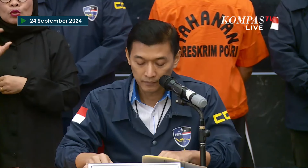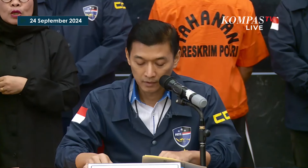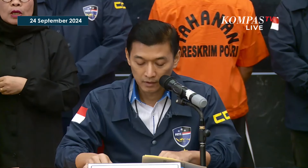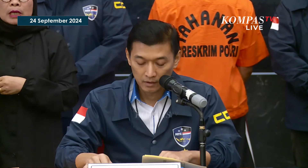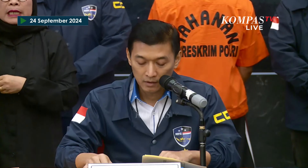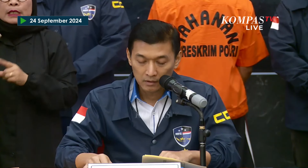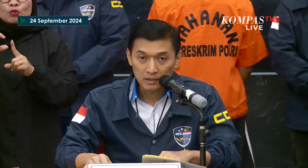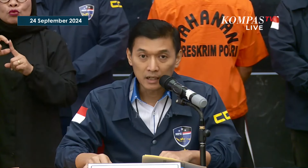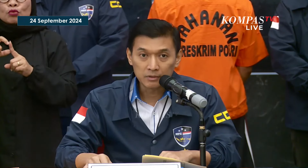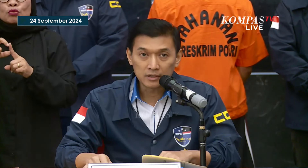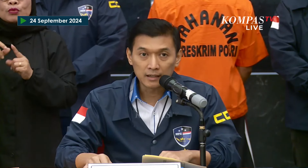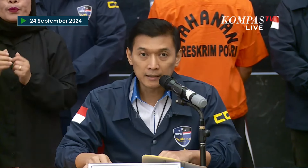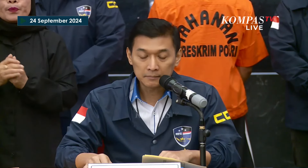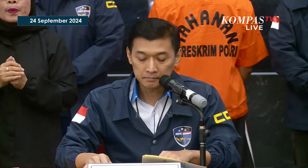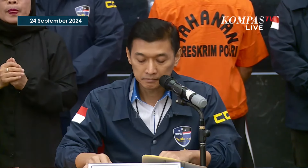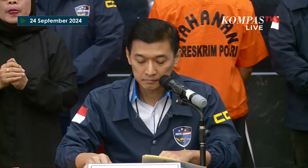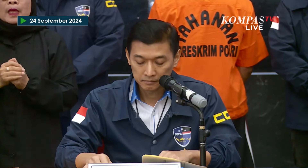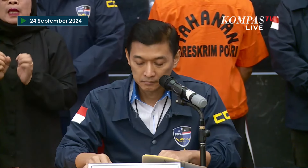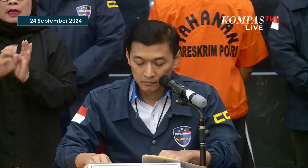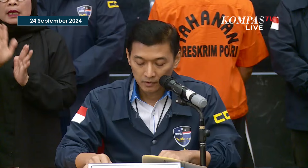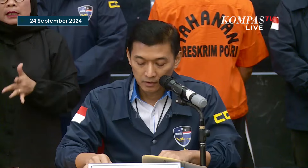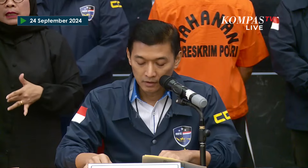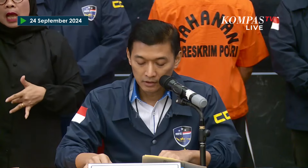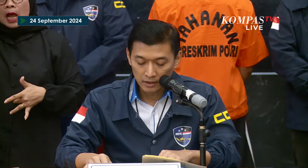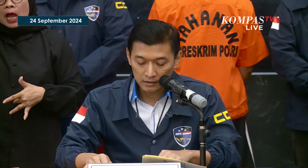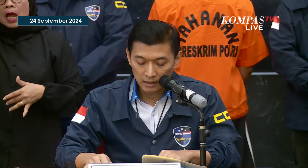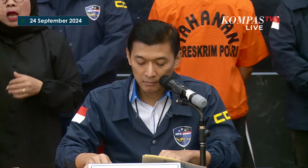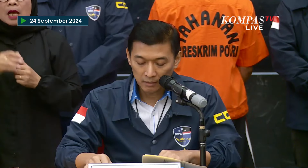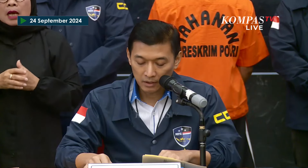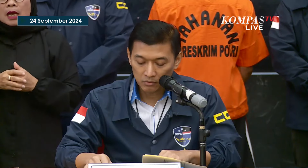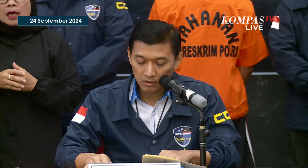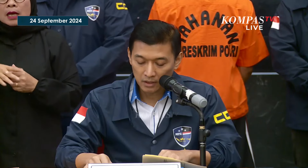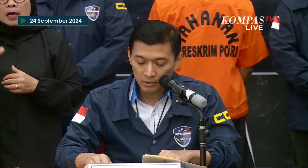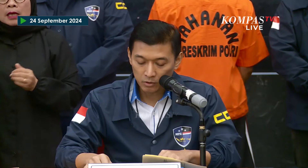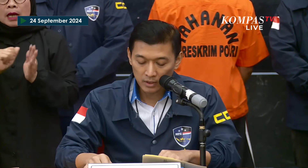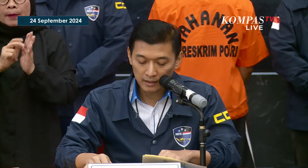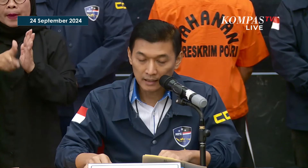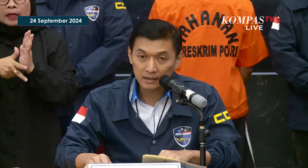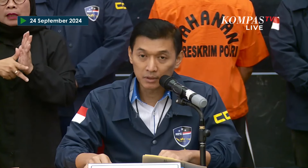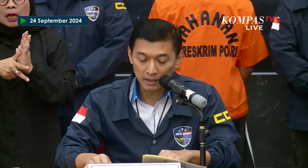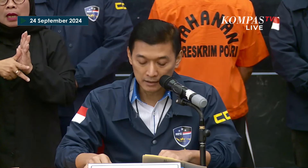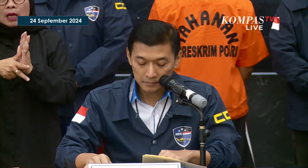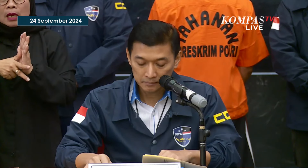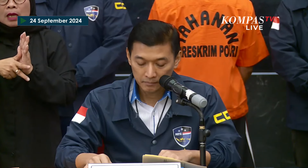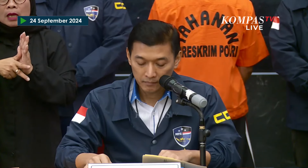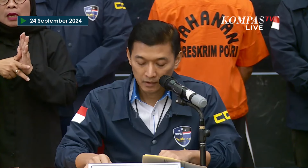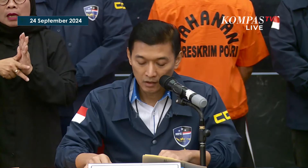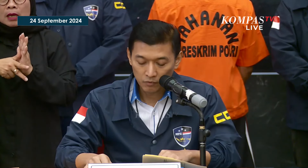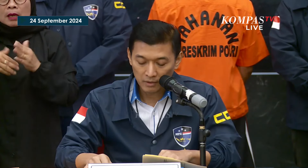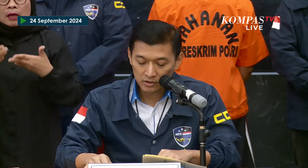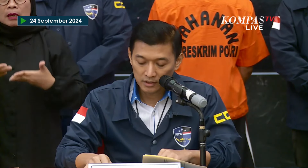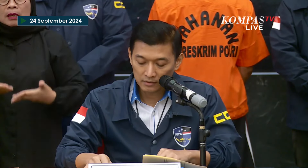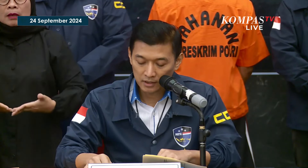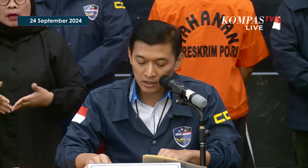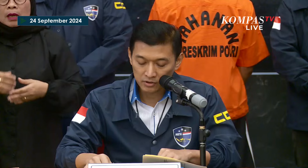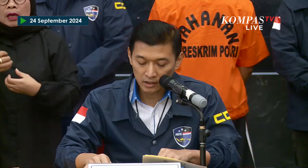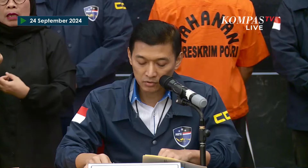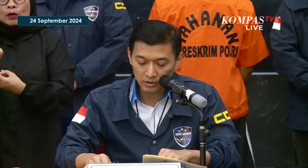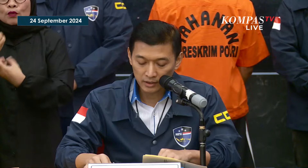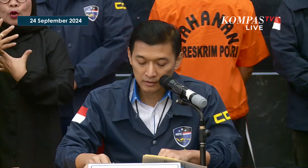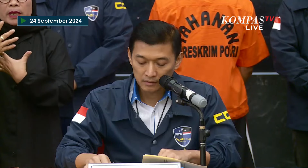Rp4.100.000. Terhadap tersangka, dijerat dengan menerapkan Undang-Undang Perlindungan Data Pribadi, Informasi